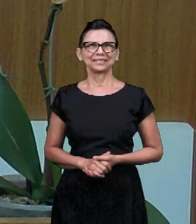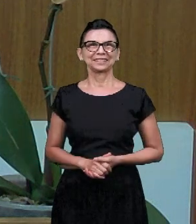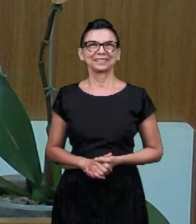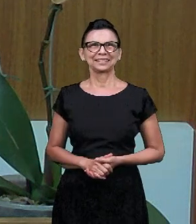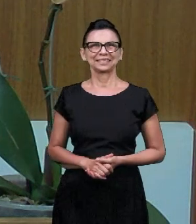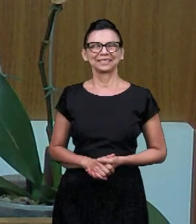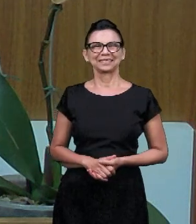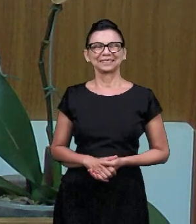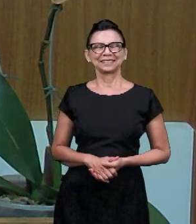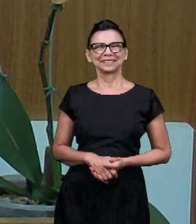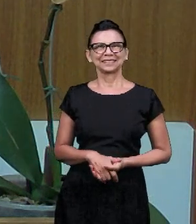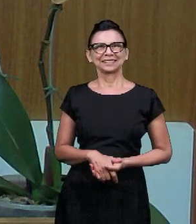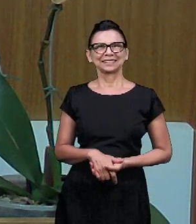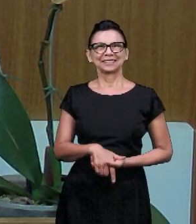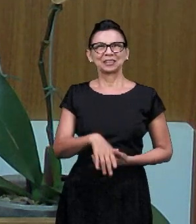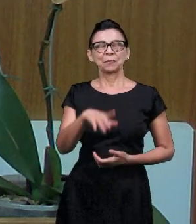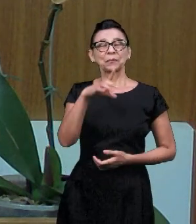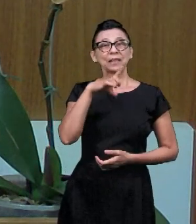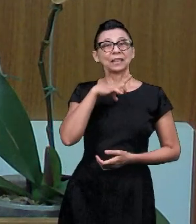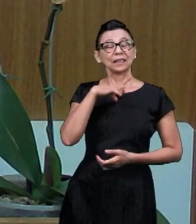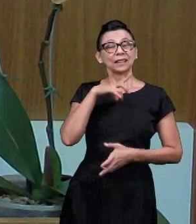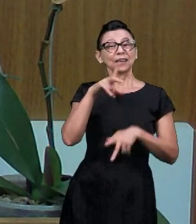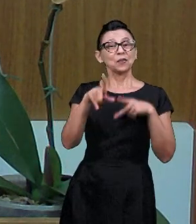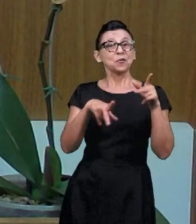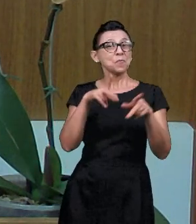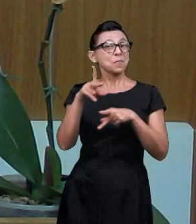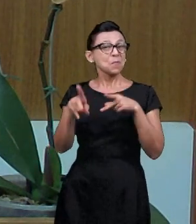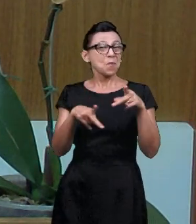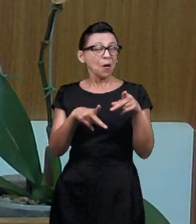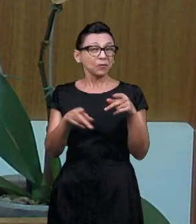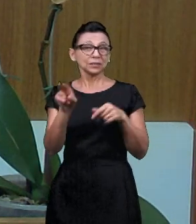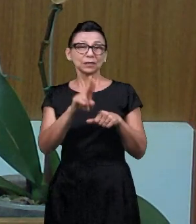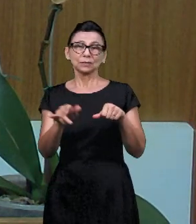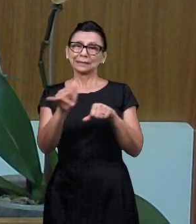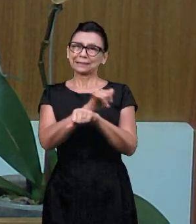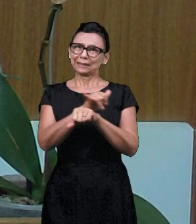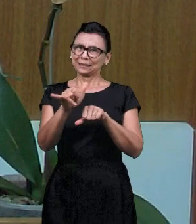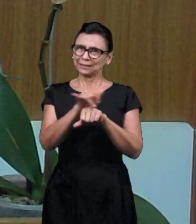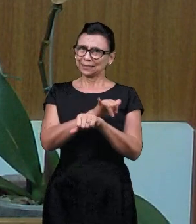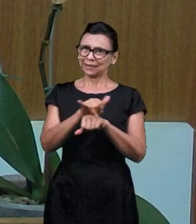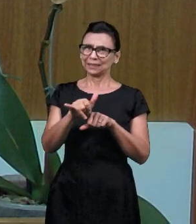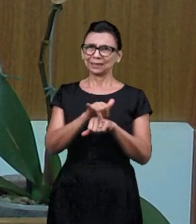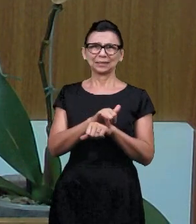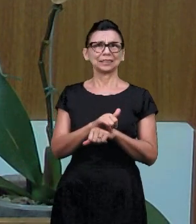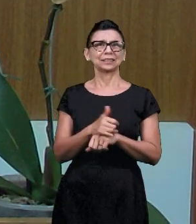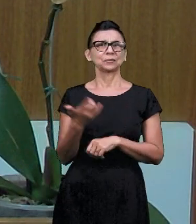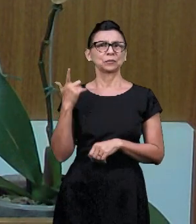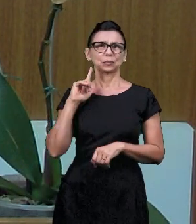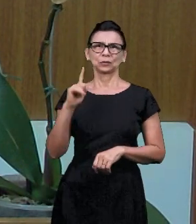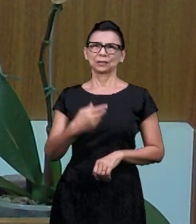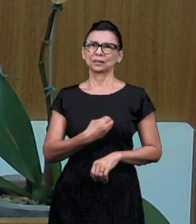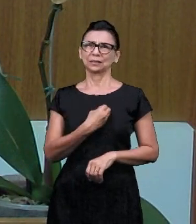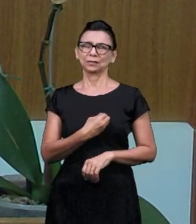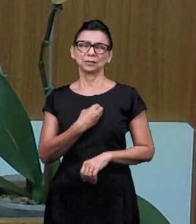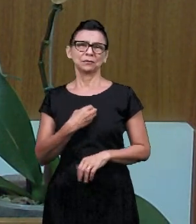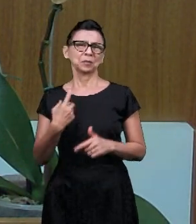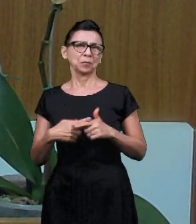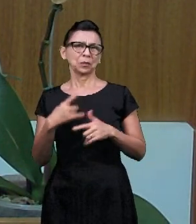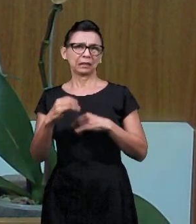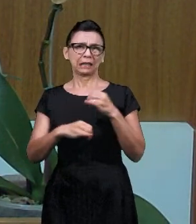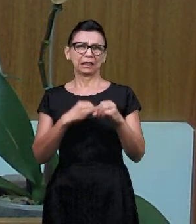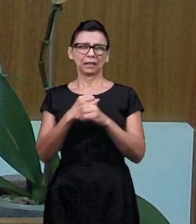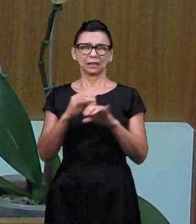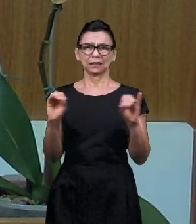besoin pour survivre à ce moment. Et ainsi, nous sommes en train de vivre et grandir pour la gloire du Seigneur